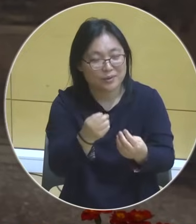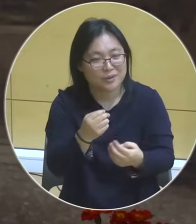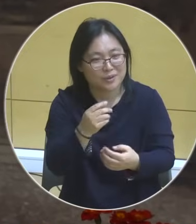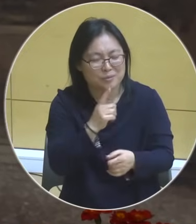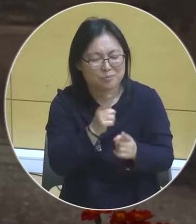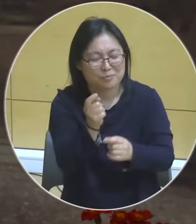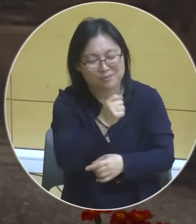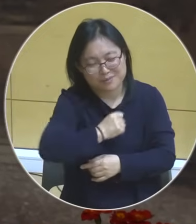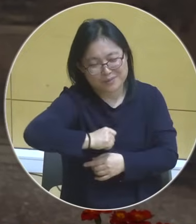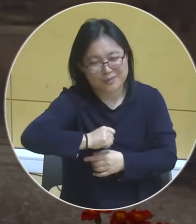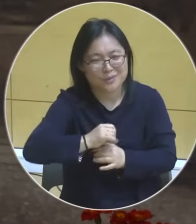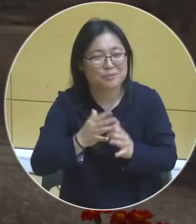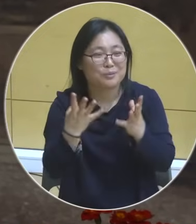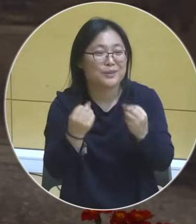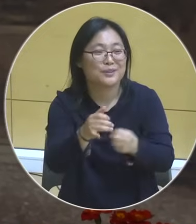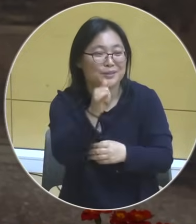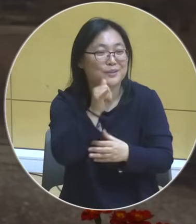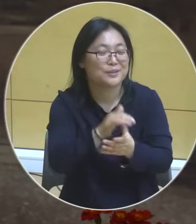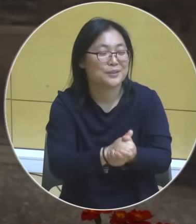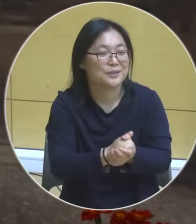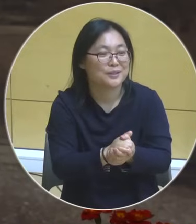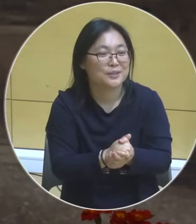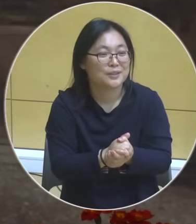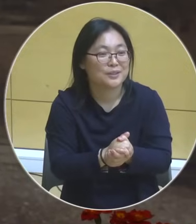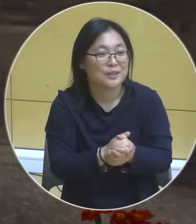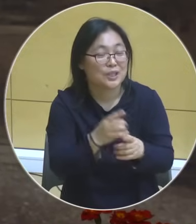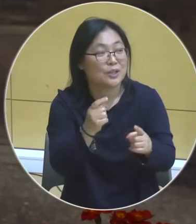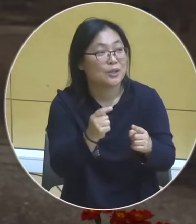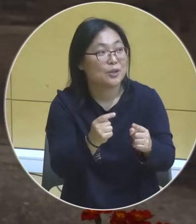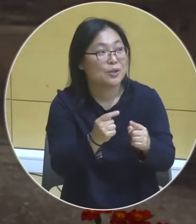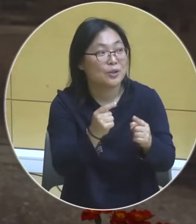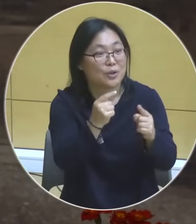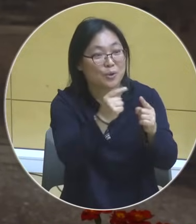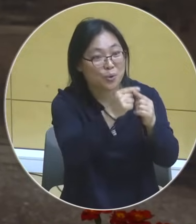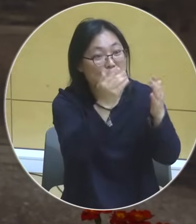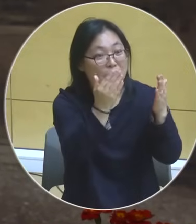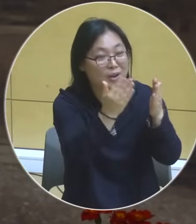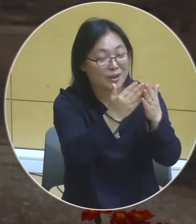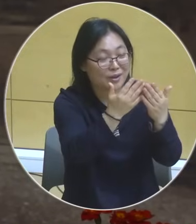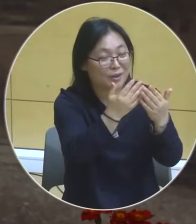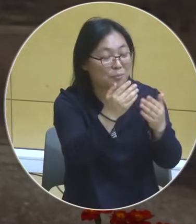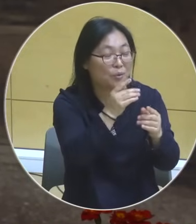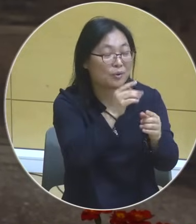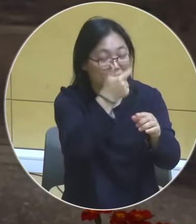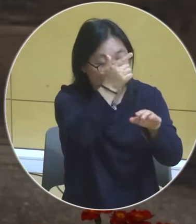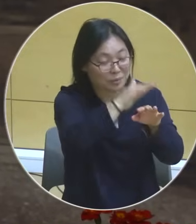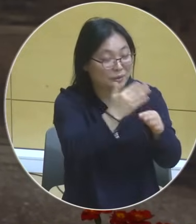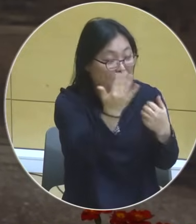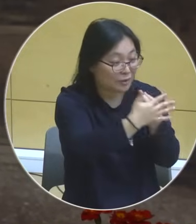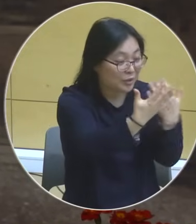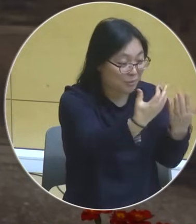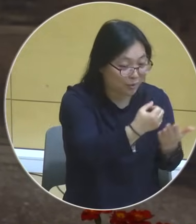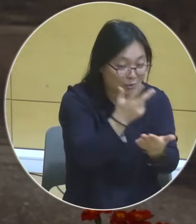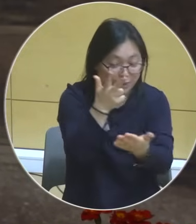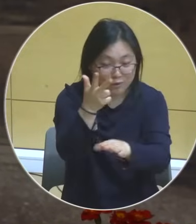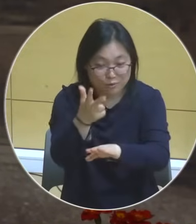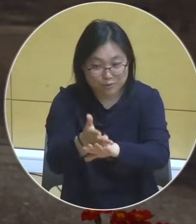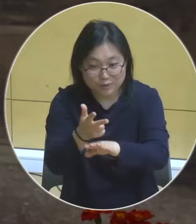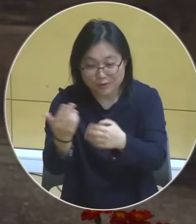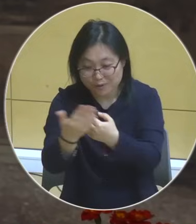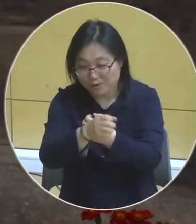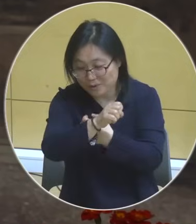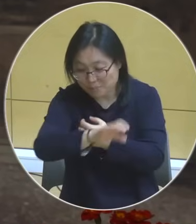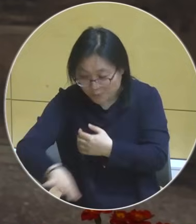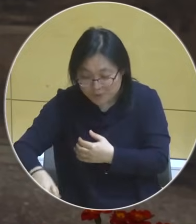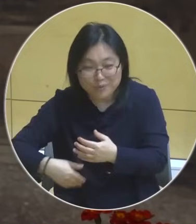분들도 있거든요. 예, 그런 분들 있고, 그 교회의 은혜는 주차장에 다 있다고 그런 얘기합니다. 왜냐하면 예배드리고 가면서 주차장에